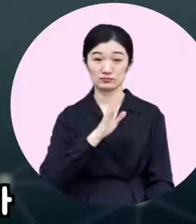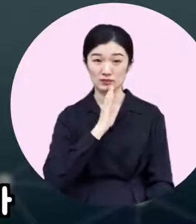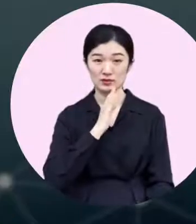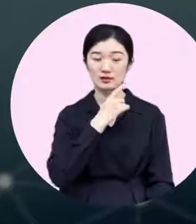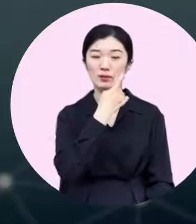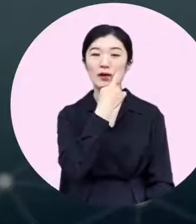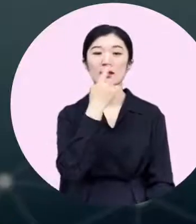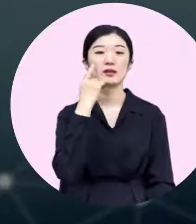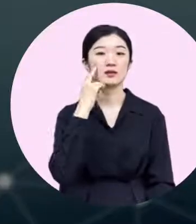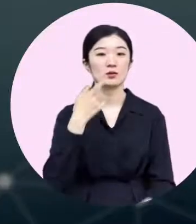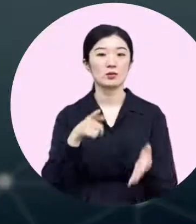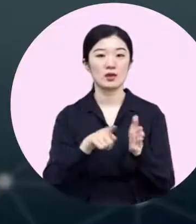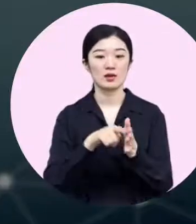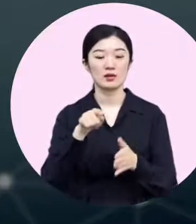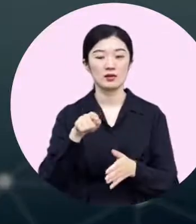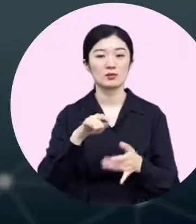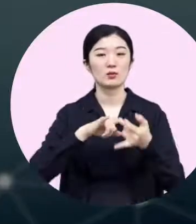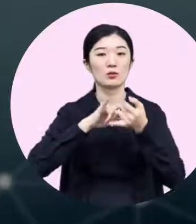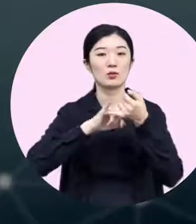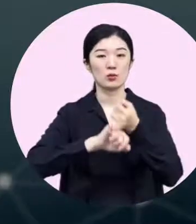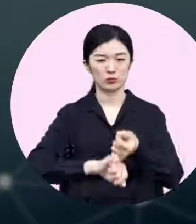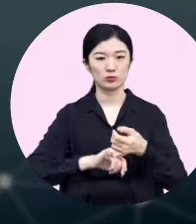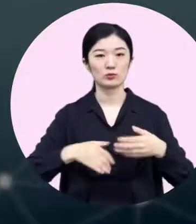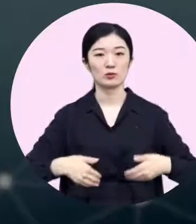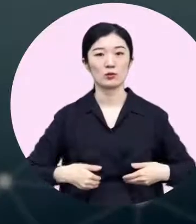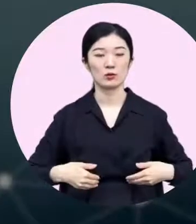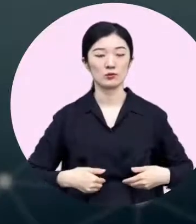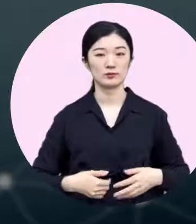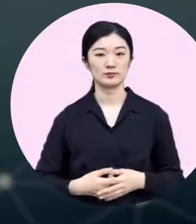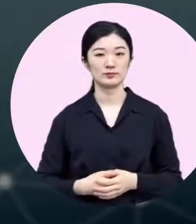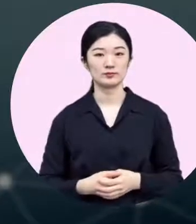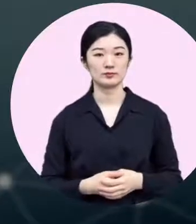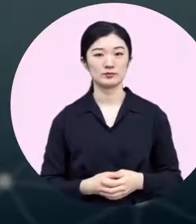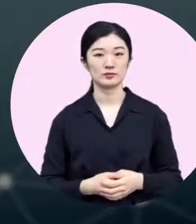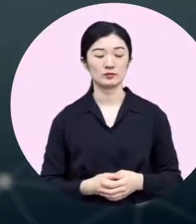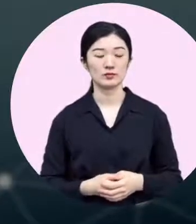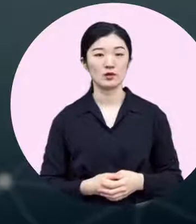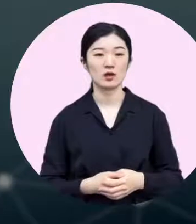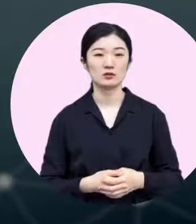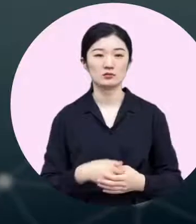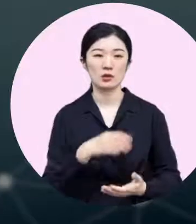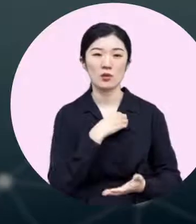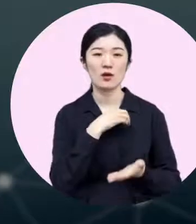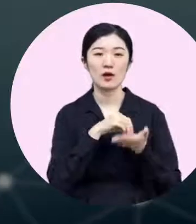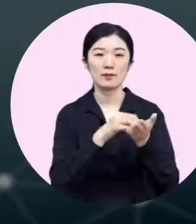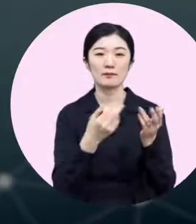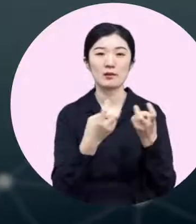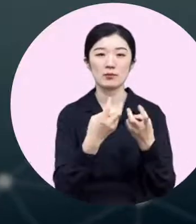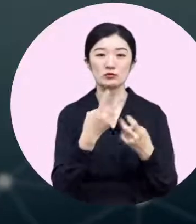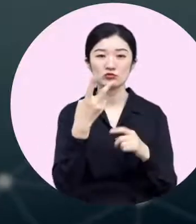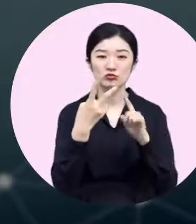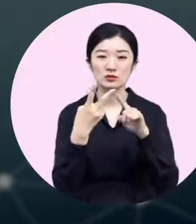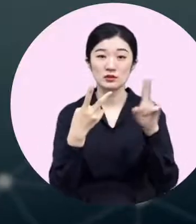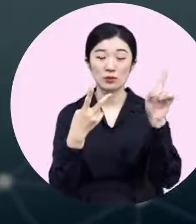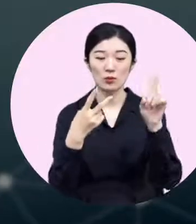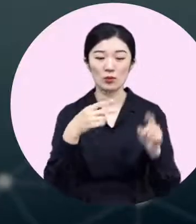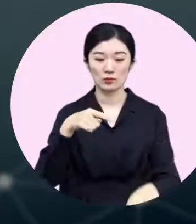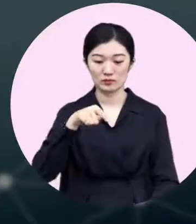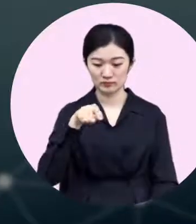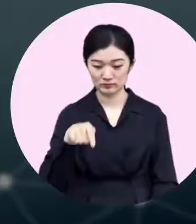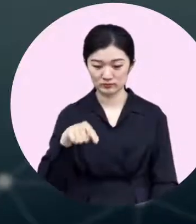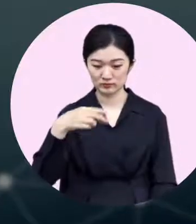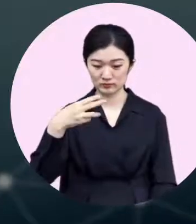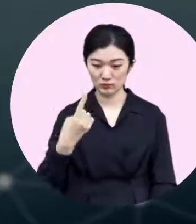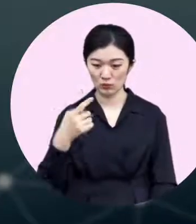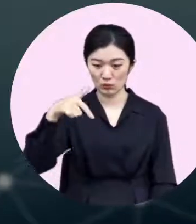거니까 그 이제 확인을 반드시 이메일로 들어가셔서 확인을 해 주셔야 되고 또는 여러분들이 여기 로그인 버튼 있죠. 아래에